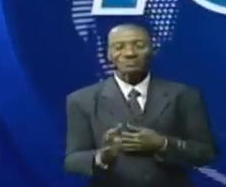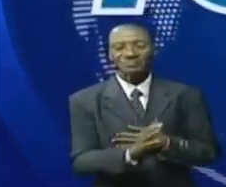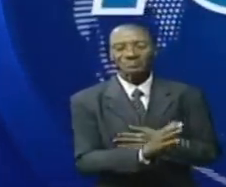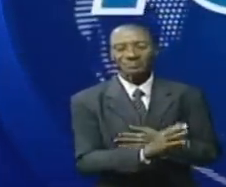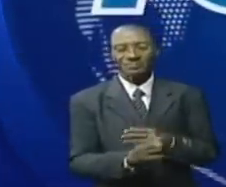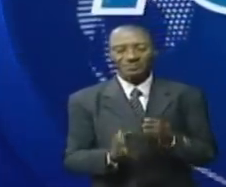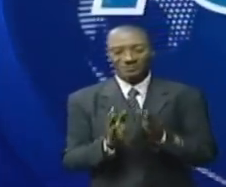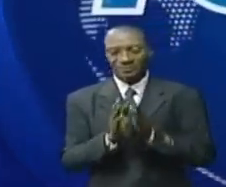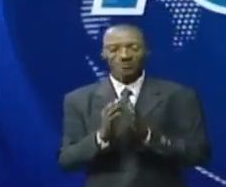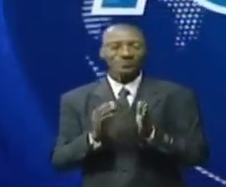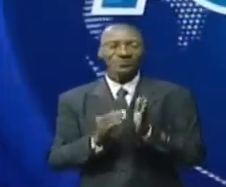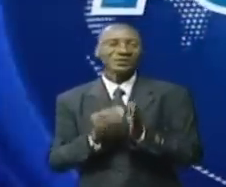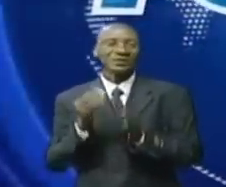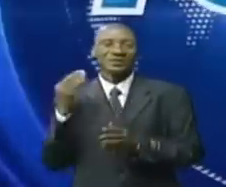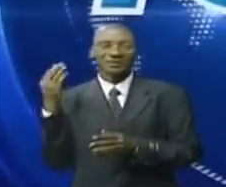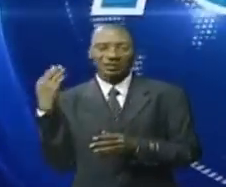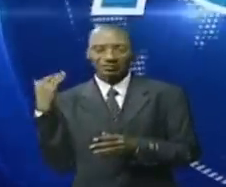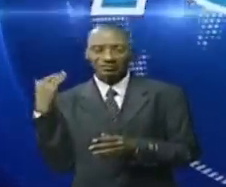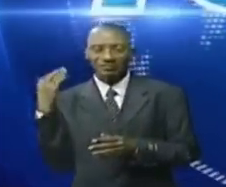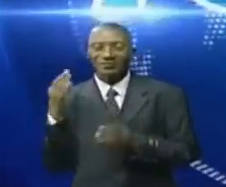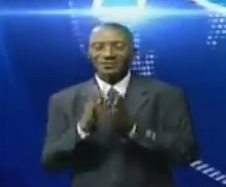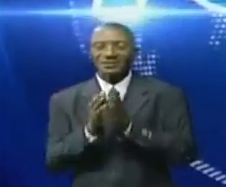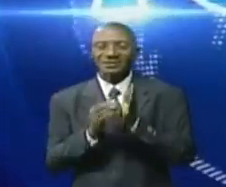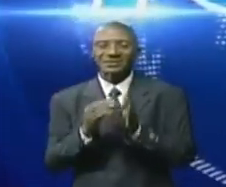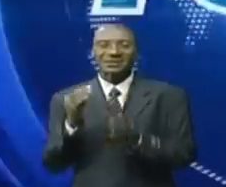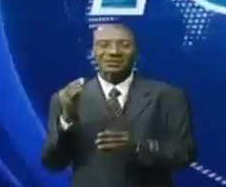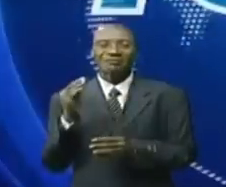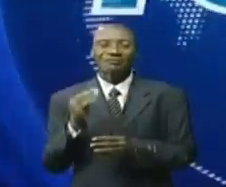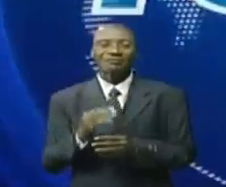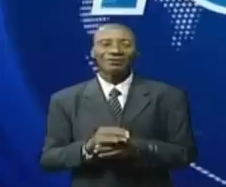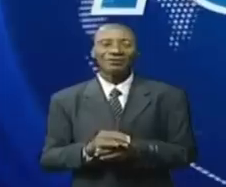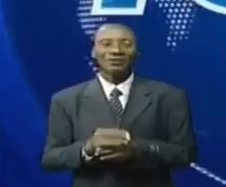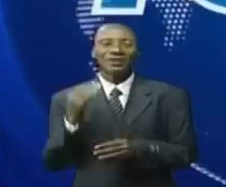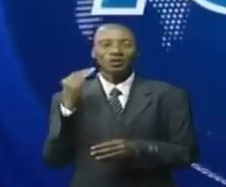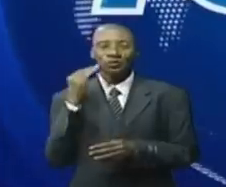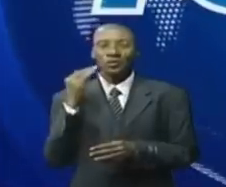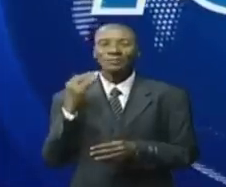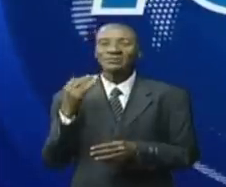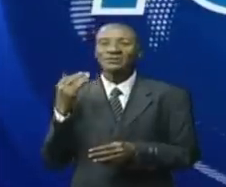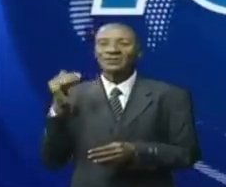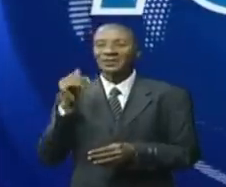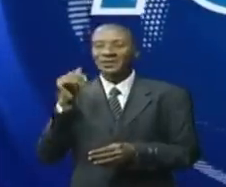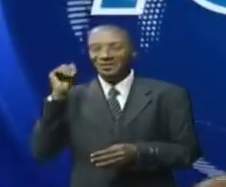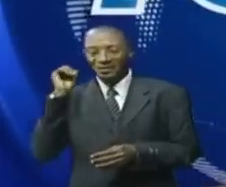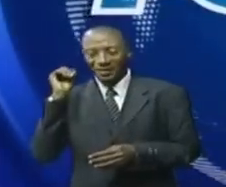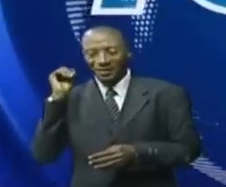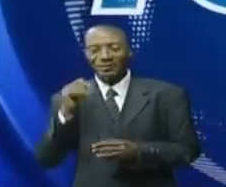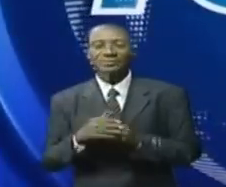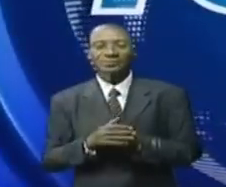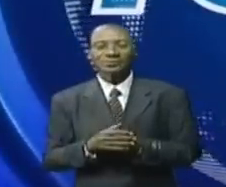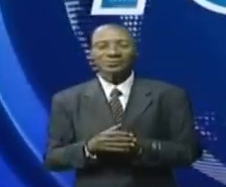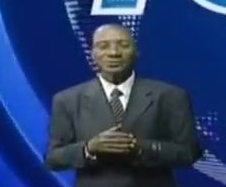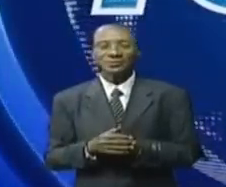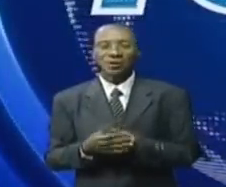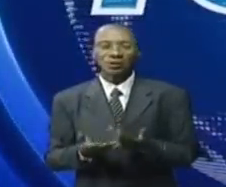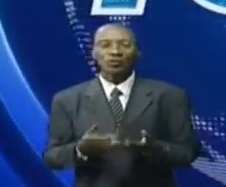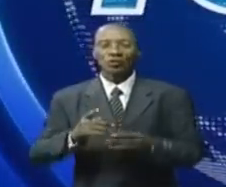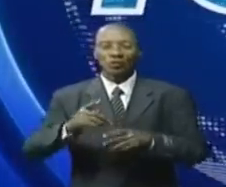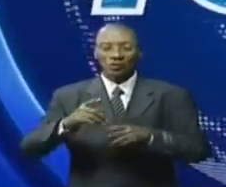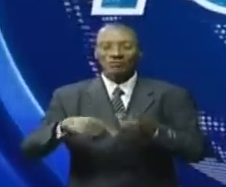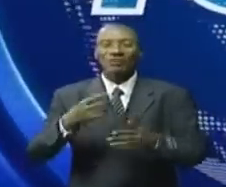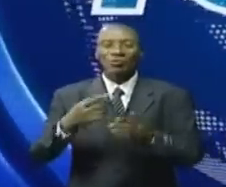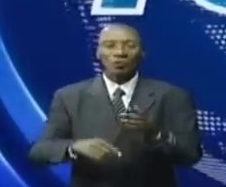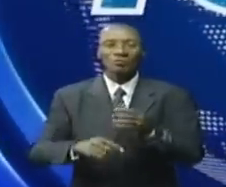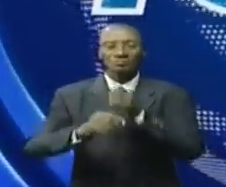journée mondiale consacrée à la célébration des drépanocytoses à Kinshasa. Cette date a été marquée par une campagne de sensibilisation de